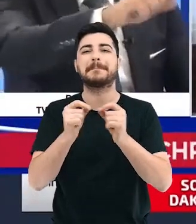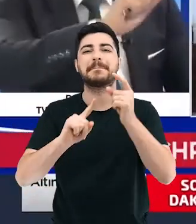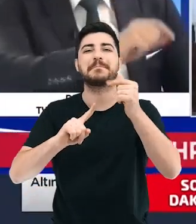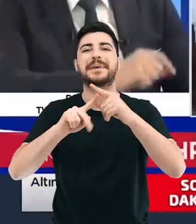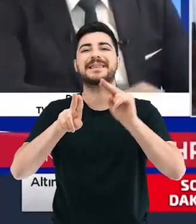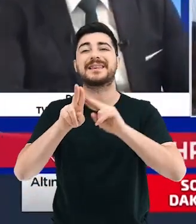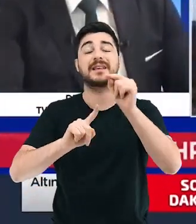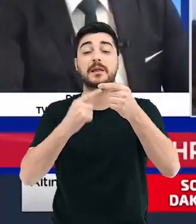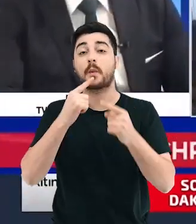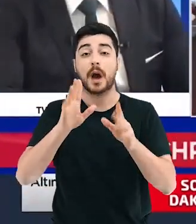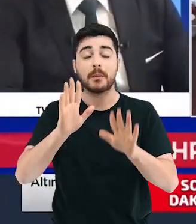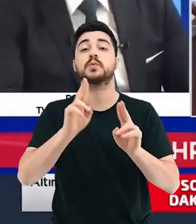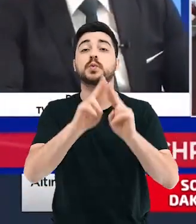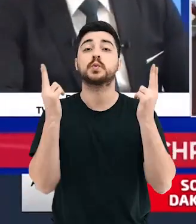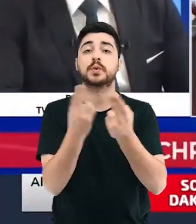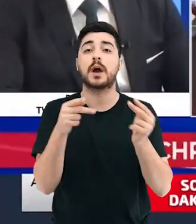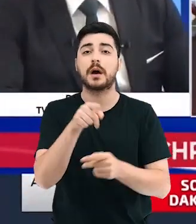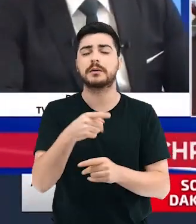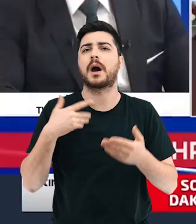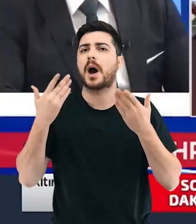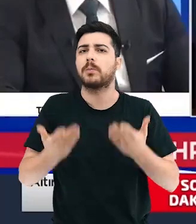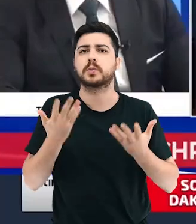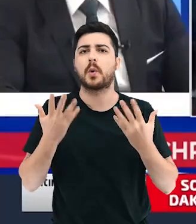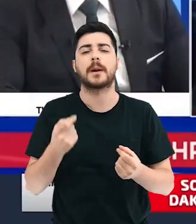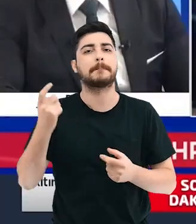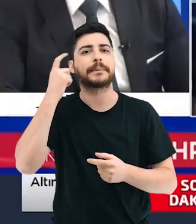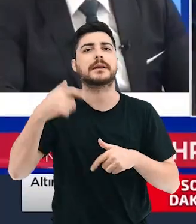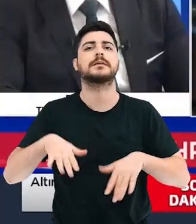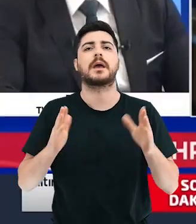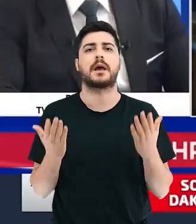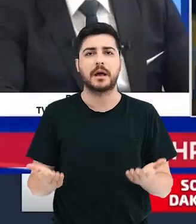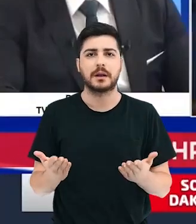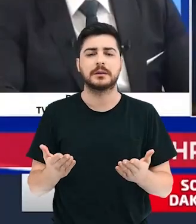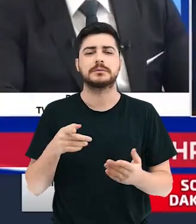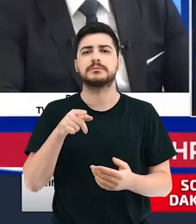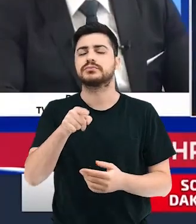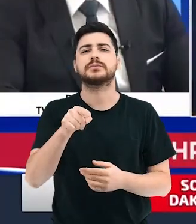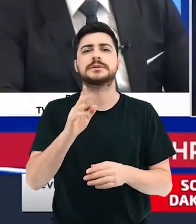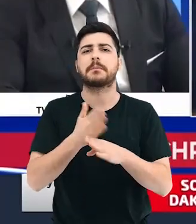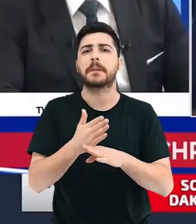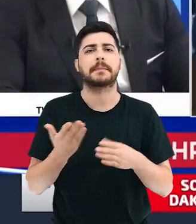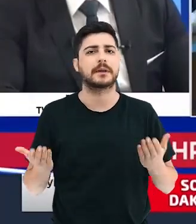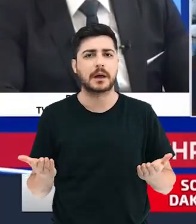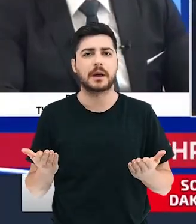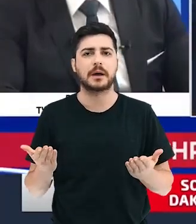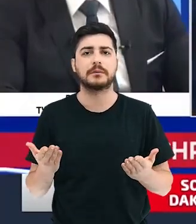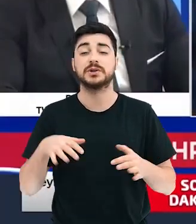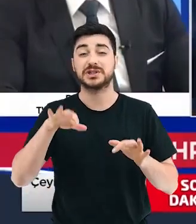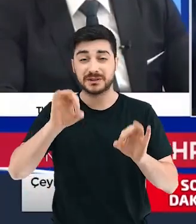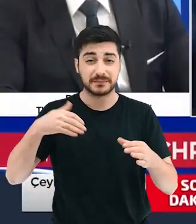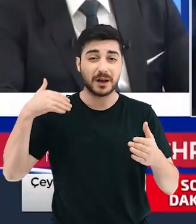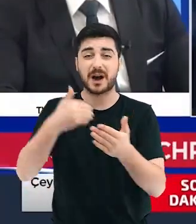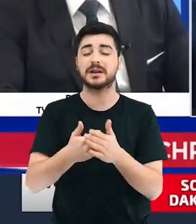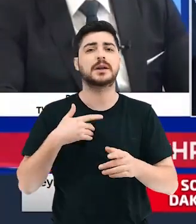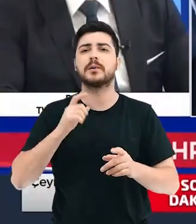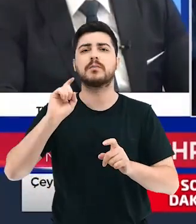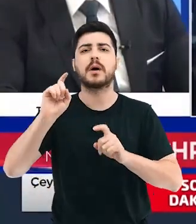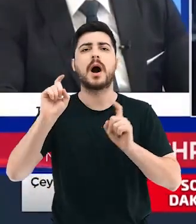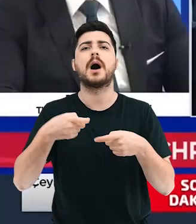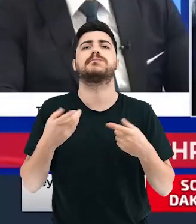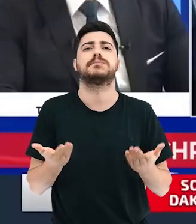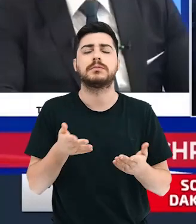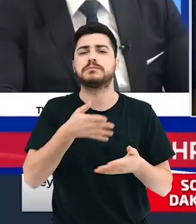uyuşturucunun bir ham maddesinden ham maddesinin bir bitki olduğu söylenmektedir. Ama bu dünyada şu anda kabul görmüş bir bilgi değildir. Sebebi